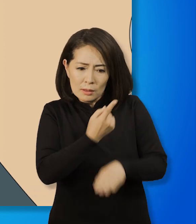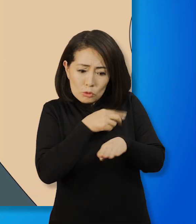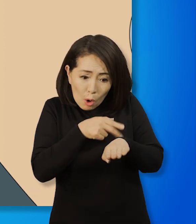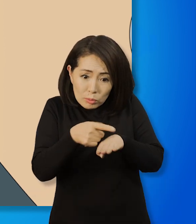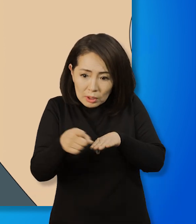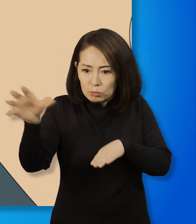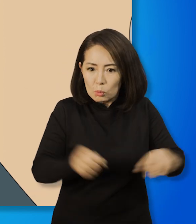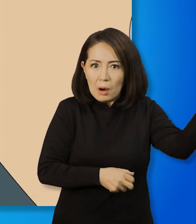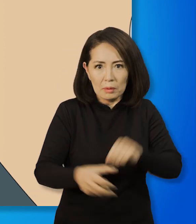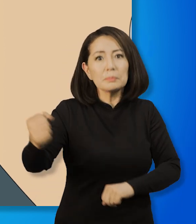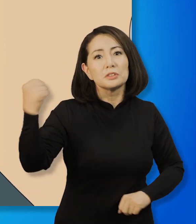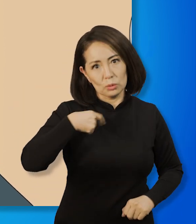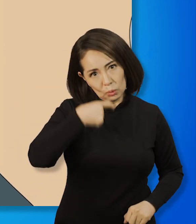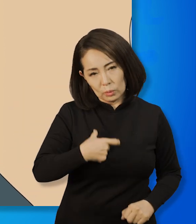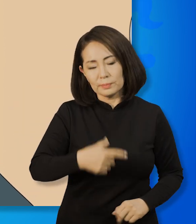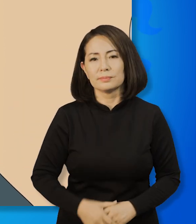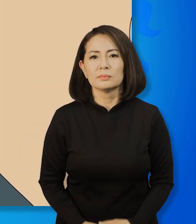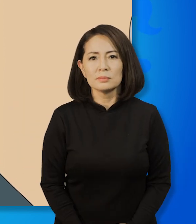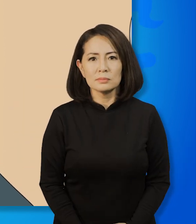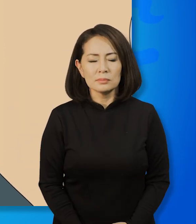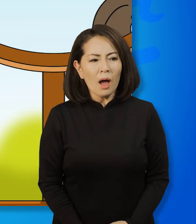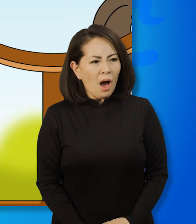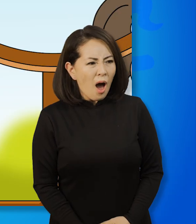Би ямар ч зүйлийг явдал дундаа шүүрч чадна.